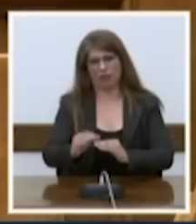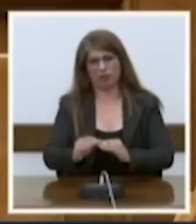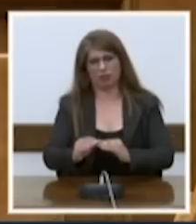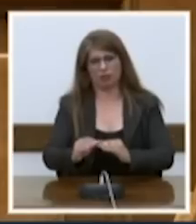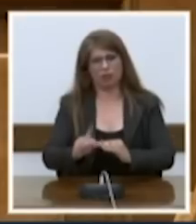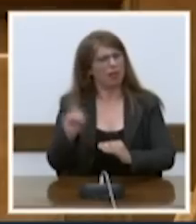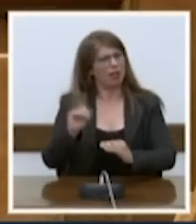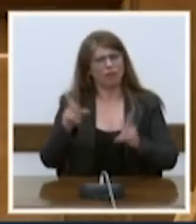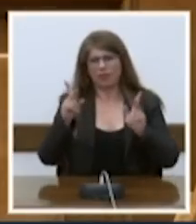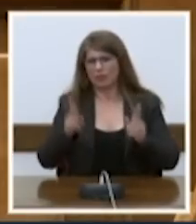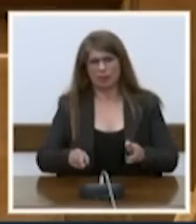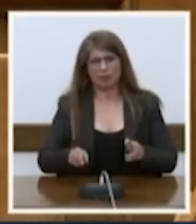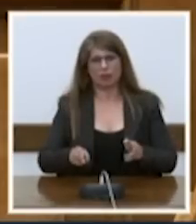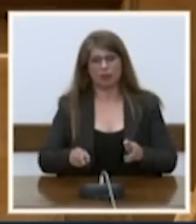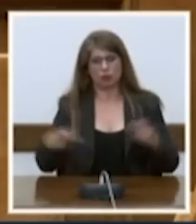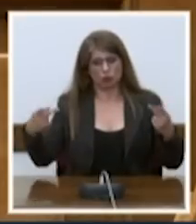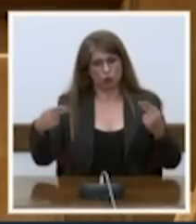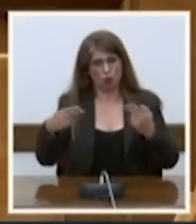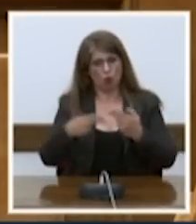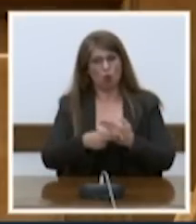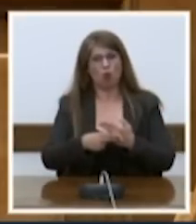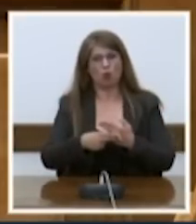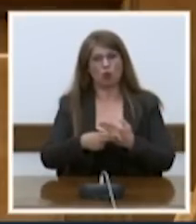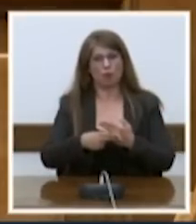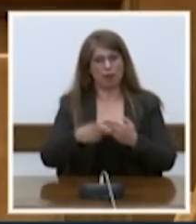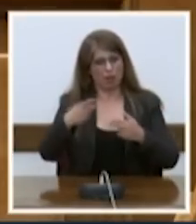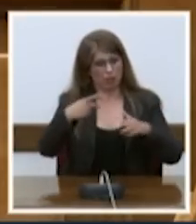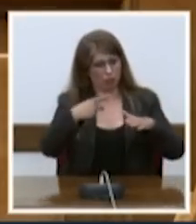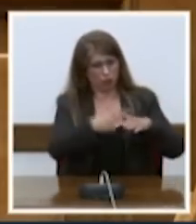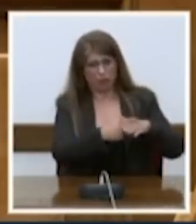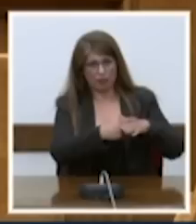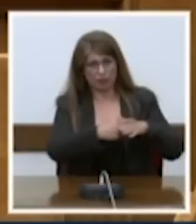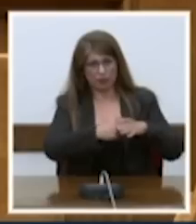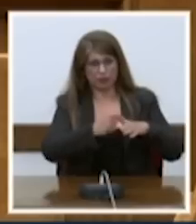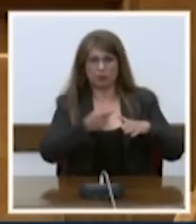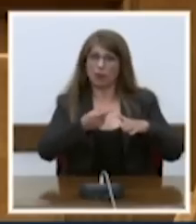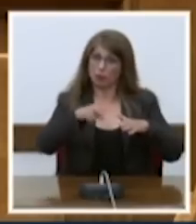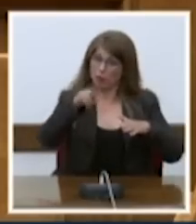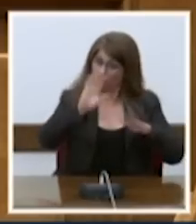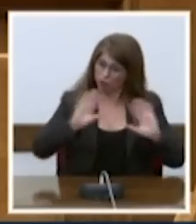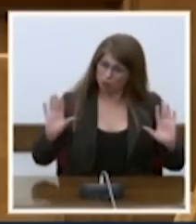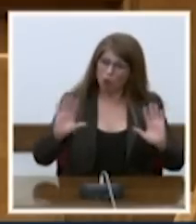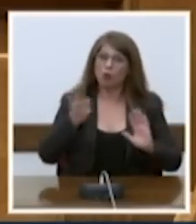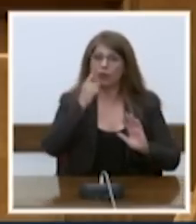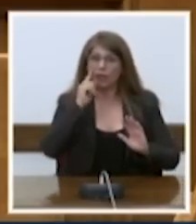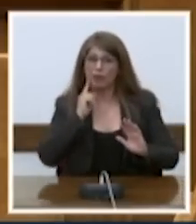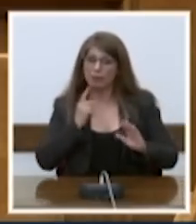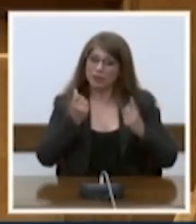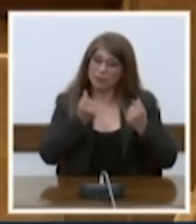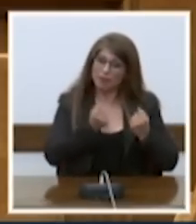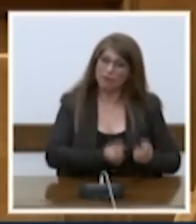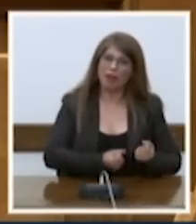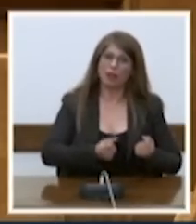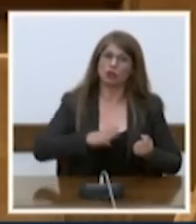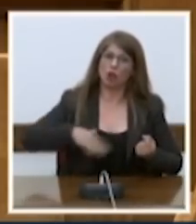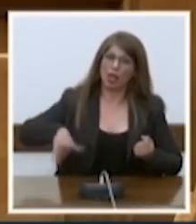θα σταματήσει το κούρεμα των λαϊκών καταθέσεων από τον πληθωρισμό, ούτε η δραματική επιβάρυνση των